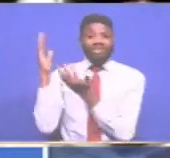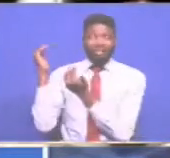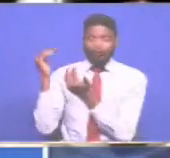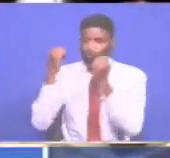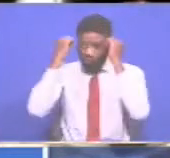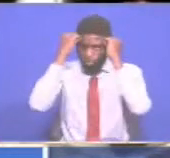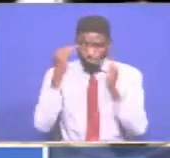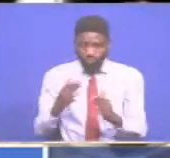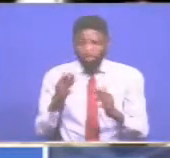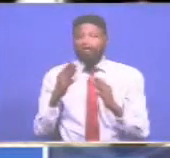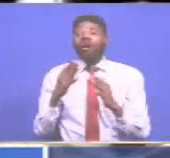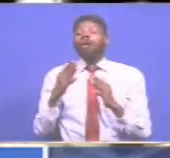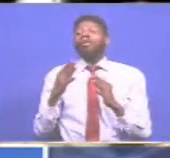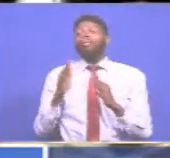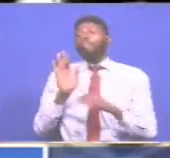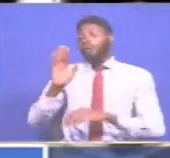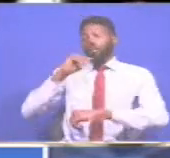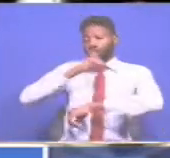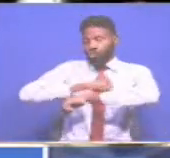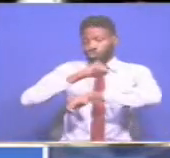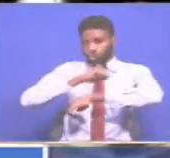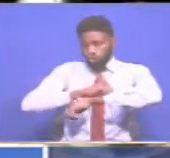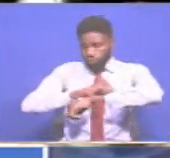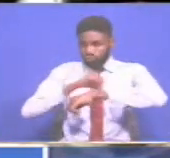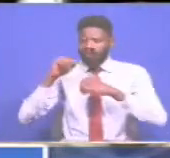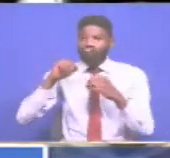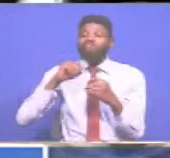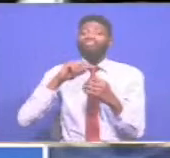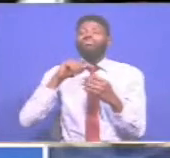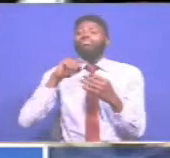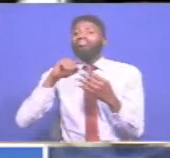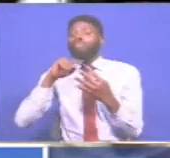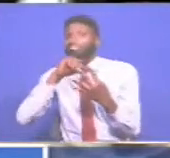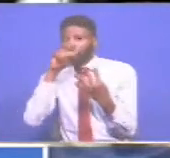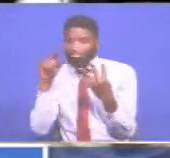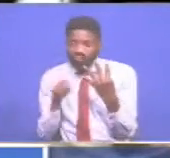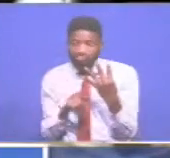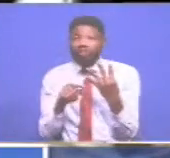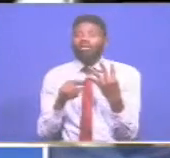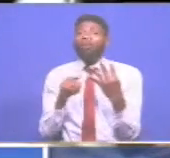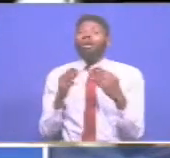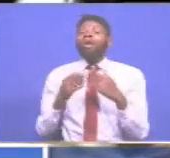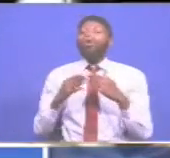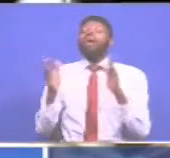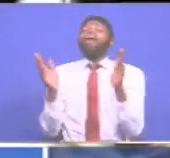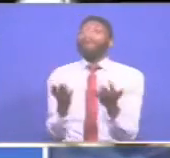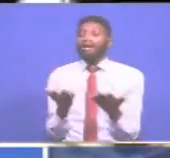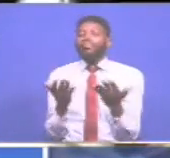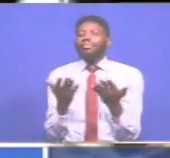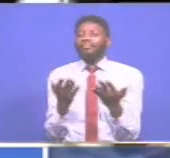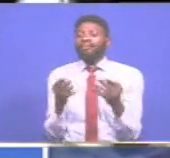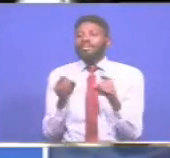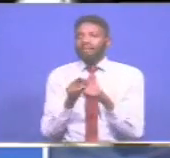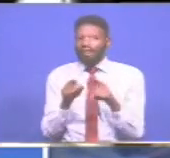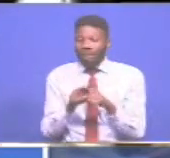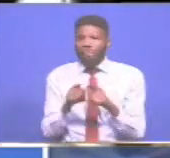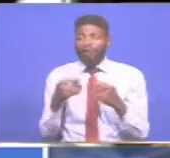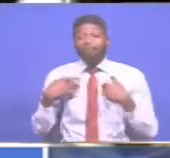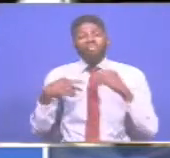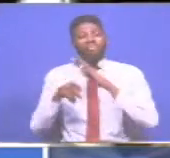Chemorongion, shule ya Kapendasum, shule ya Embasos, shule ya upili shule ya primary ya